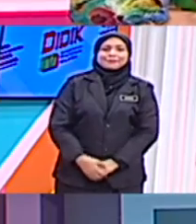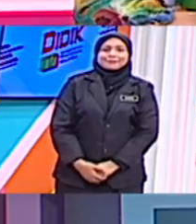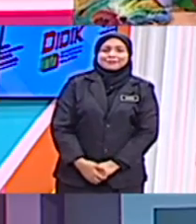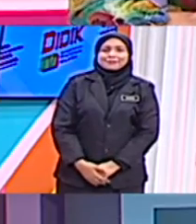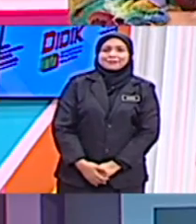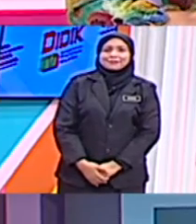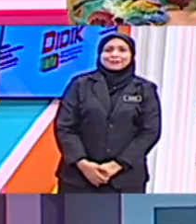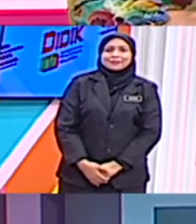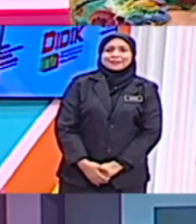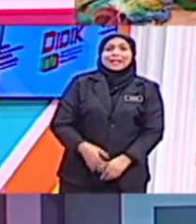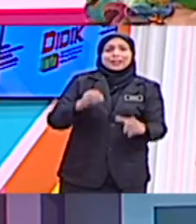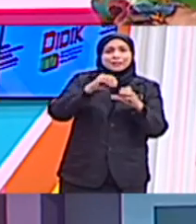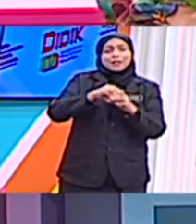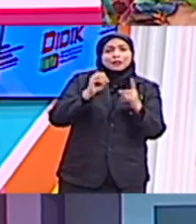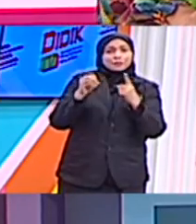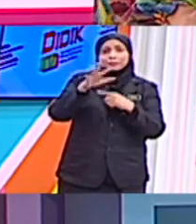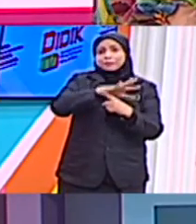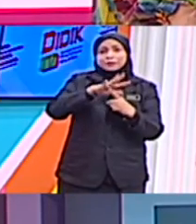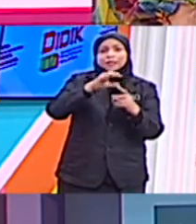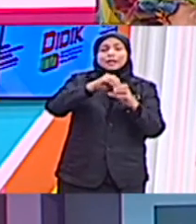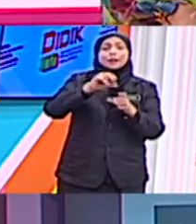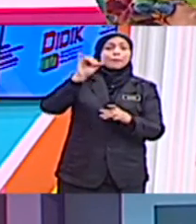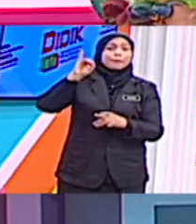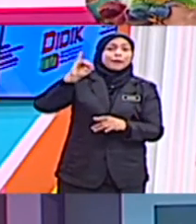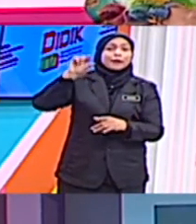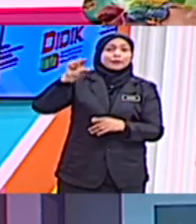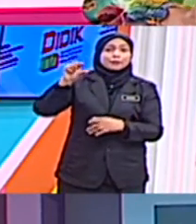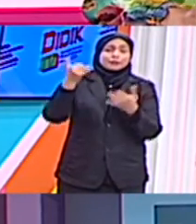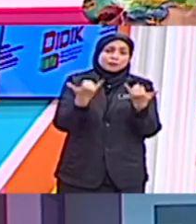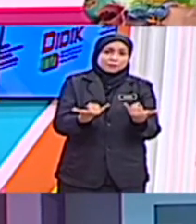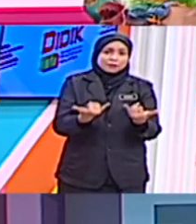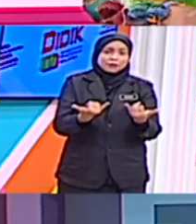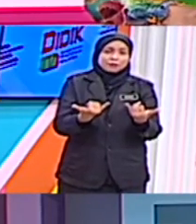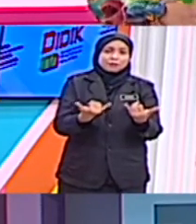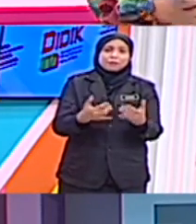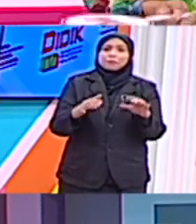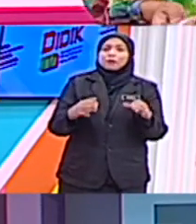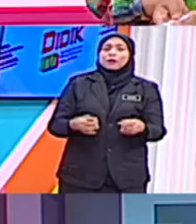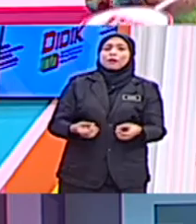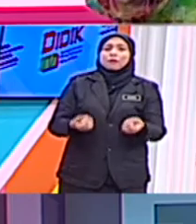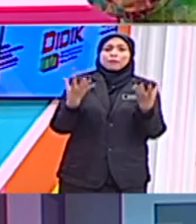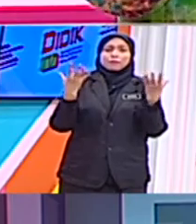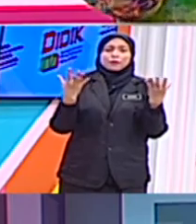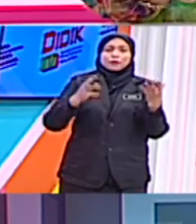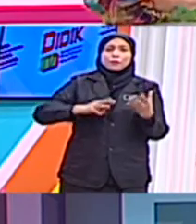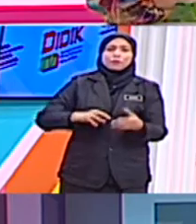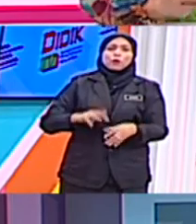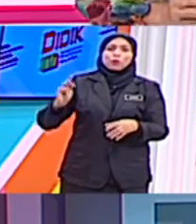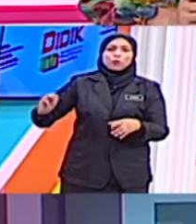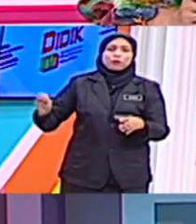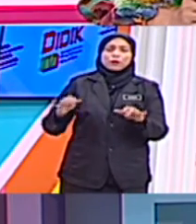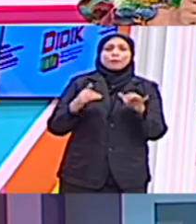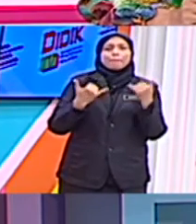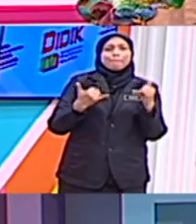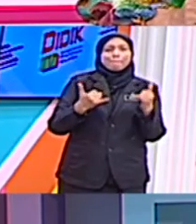Macam situasi dalam Instagram pun sama juga cikgu kan? Ya, budak-budak ni sekarang banyak yang main Instagram semua. Dia tak perasan tiba-tiba dia